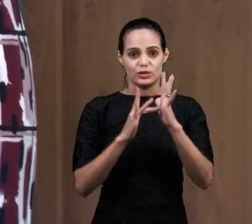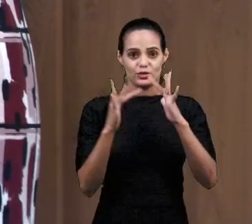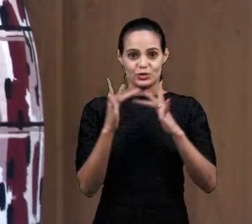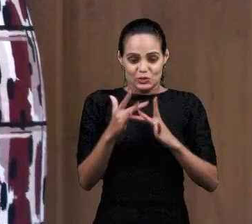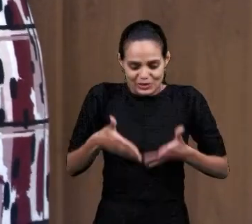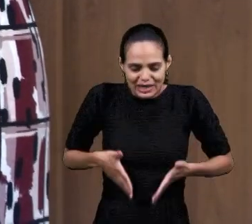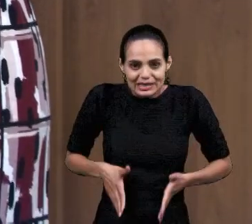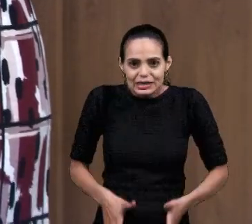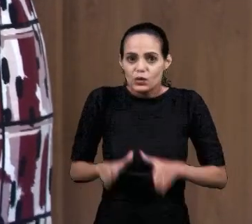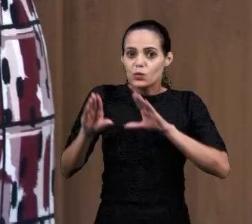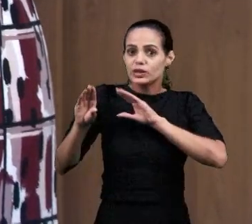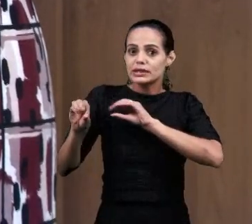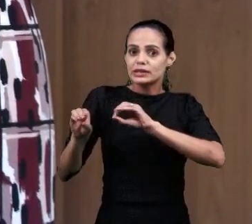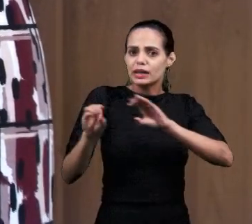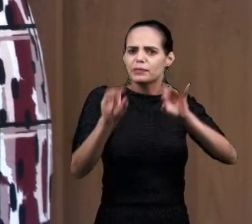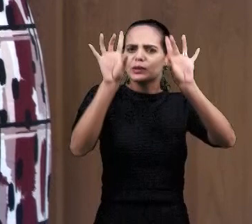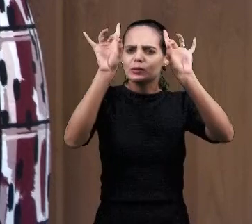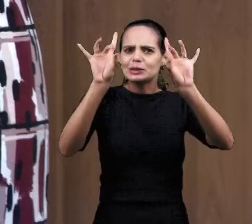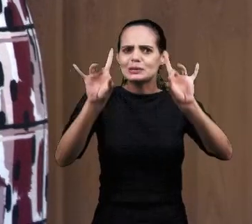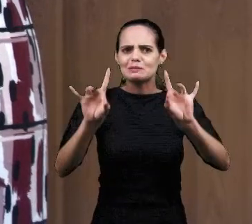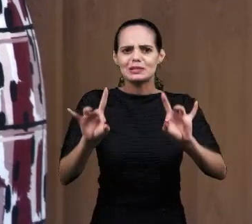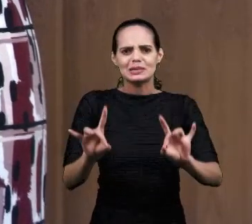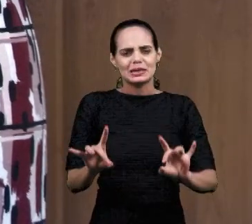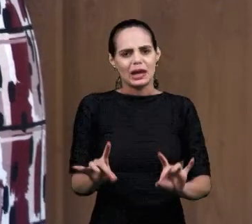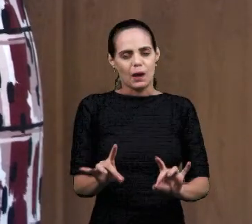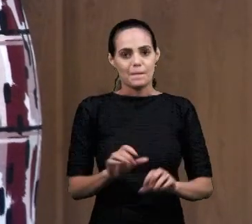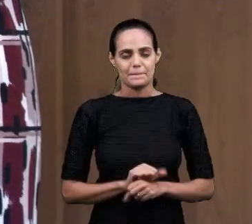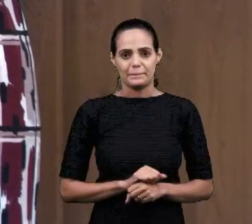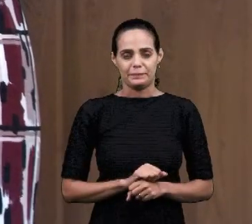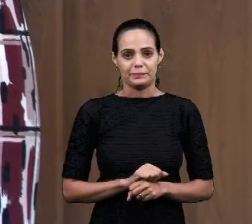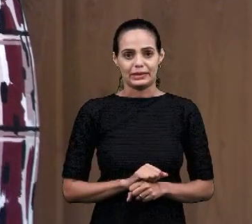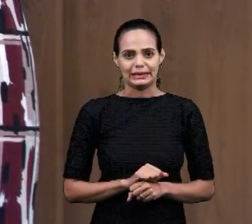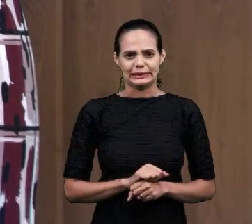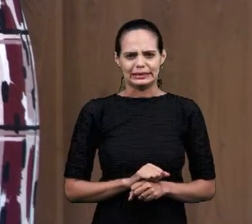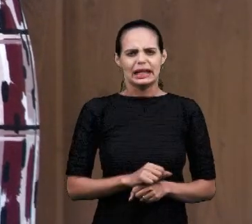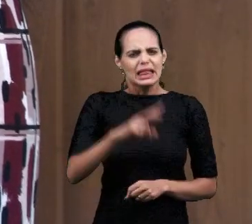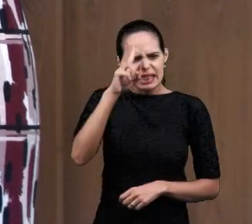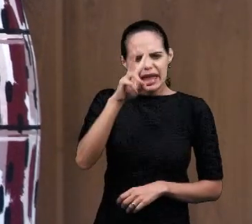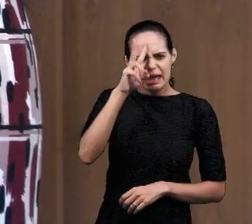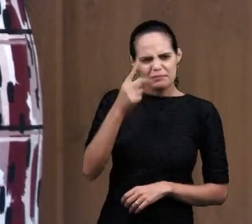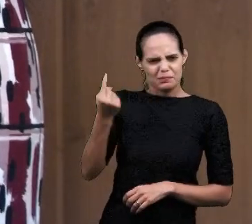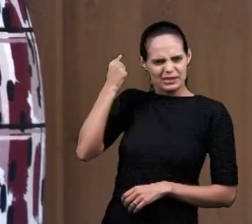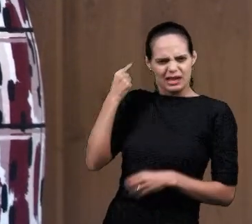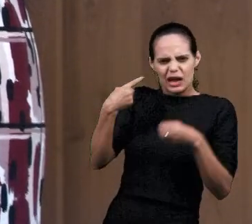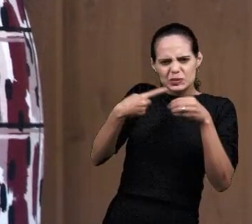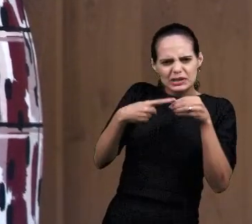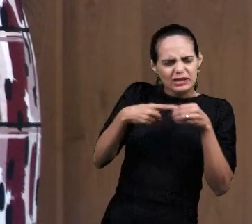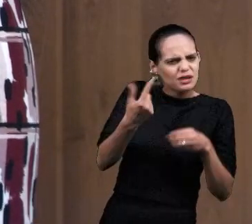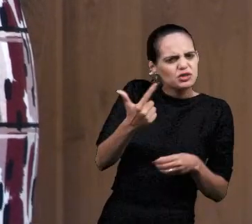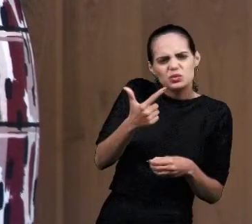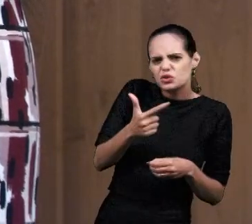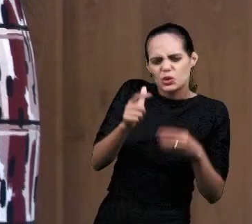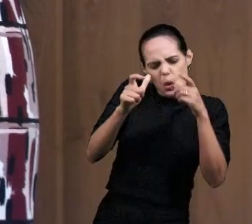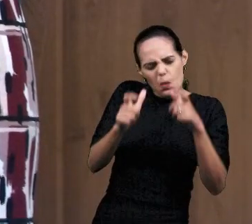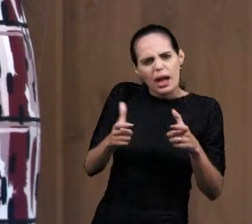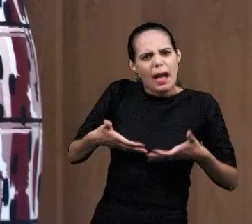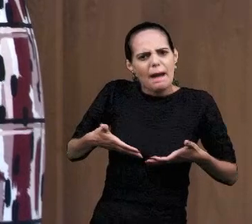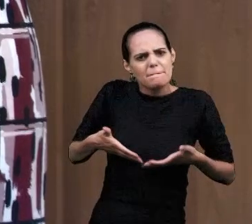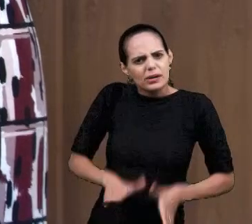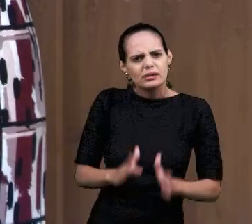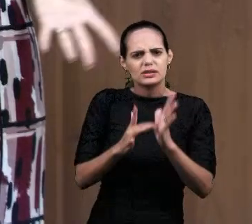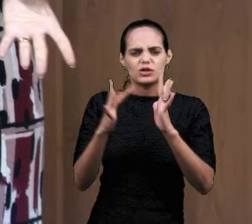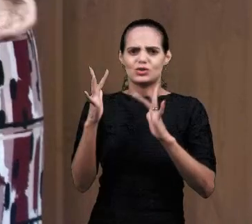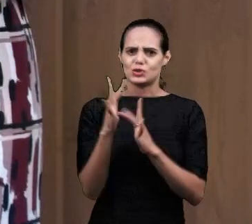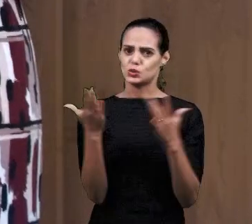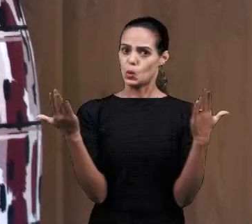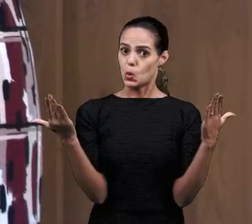apporte un enseignement très spécial. Ainsi comme dans cette ville n'avait pas la place pour Jésus, aujourd'hui, dans le cœur